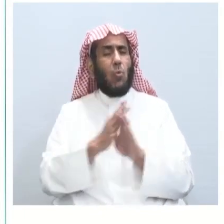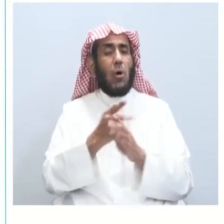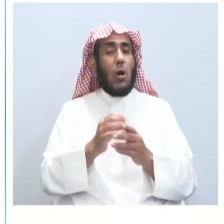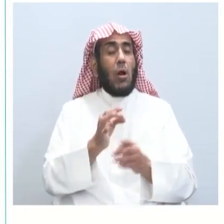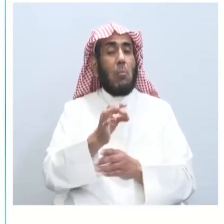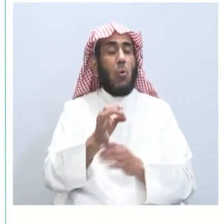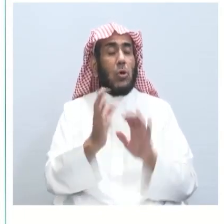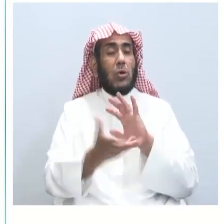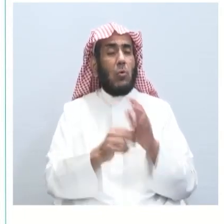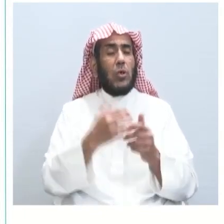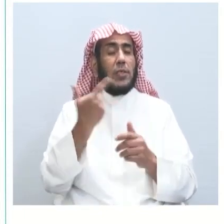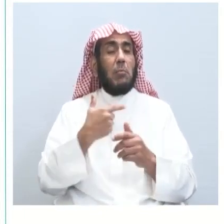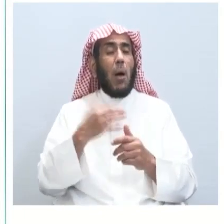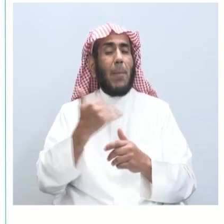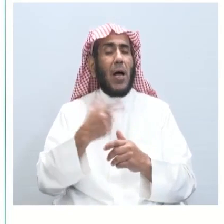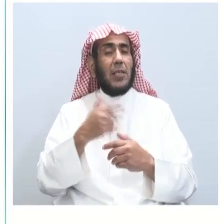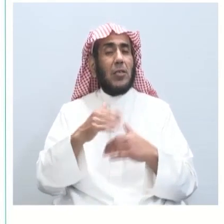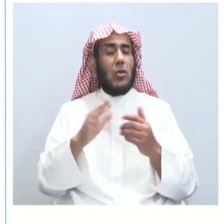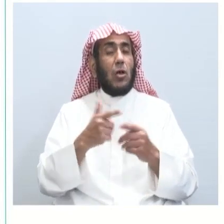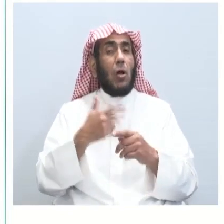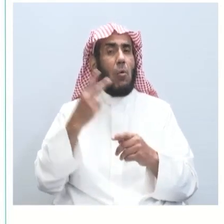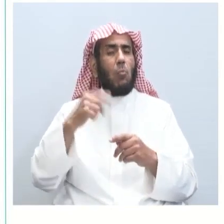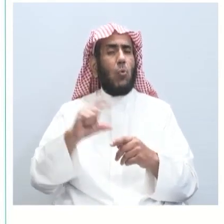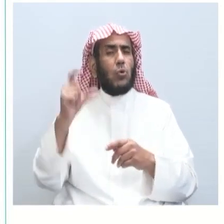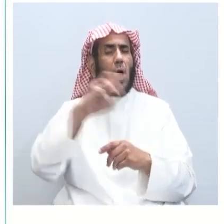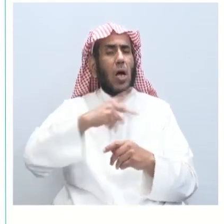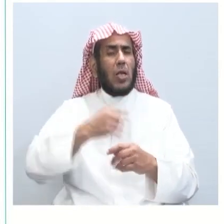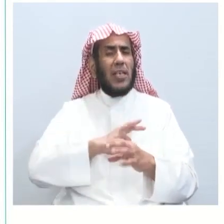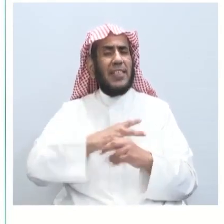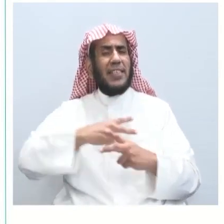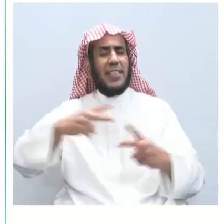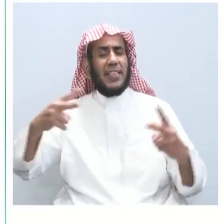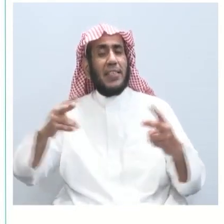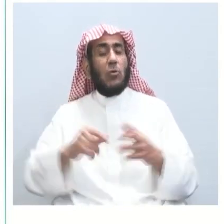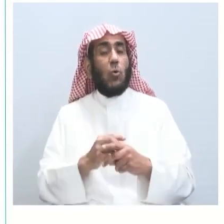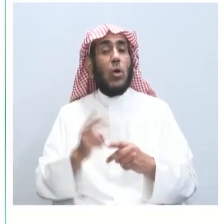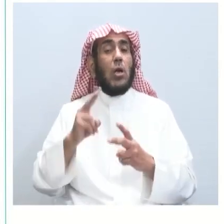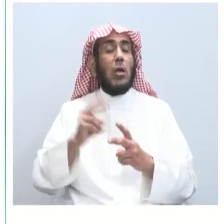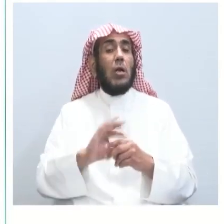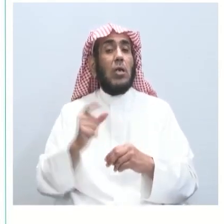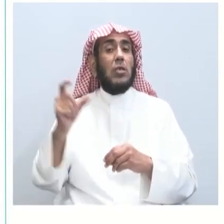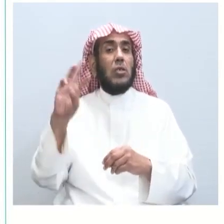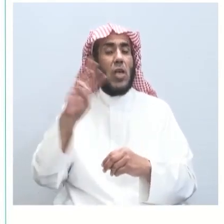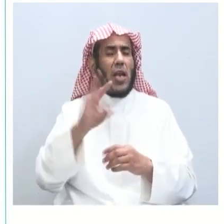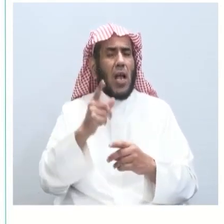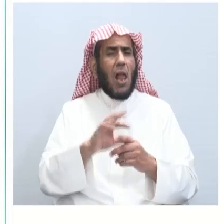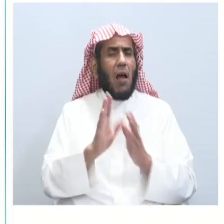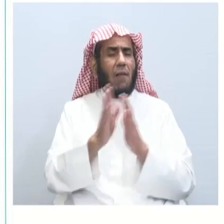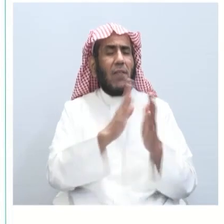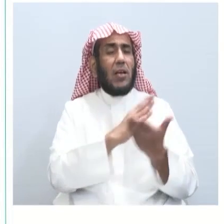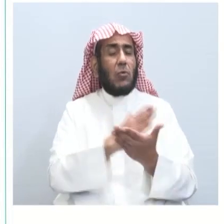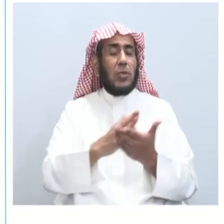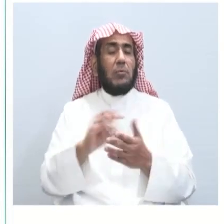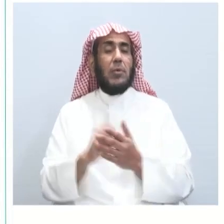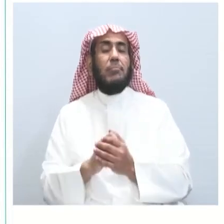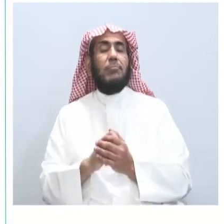الجغرافي بناء على اهتمامات بناء على معتقدات وبالتالي كل شركه لديها فئه مستهدفه تقد تقسم بناء على